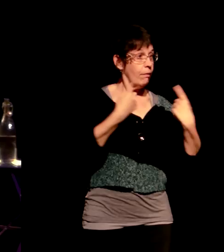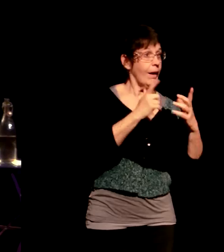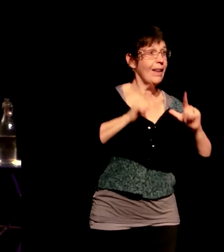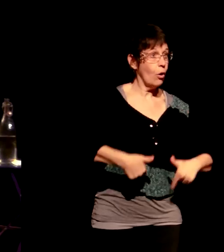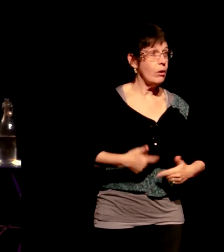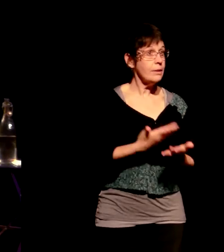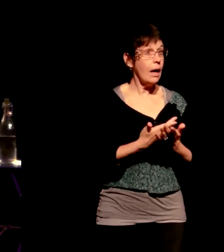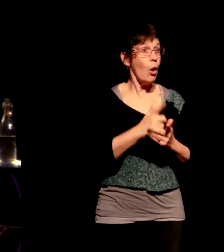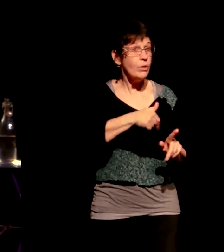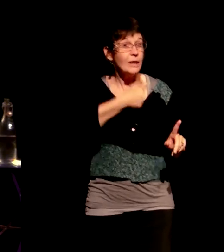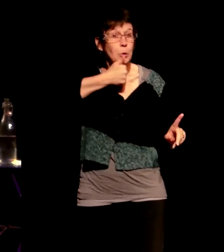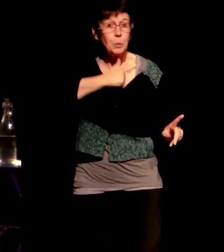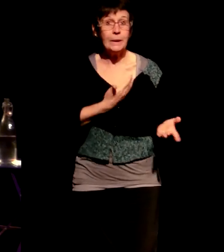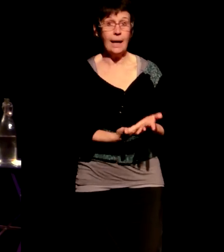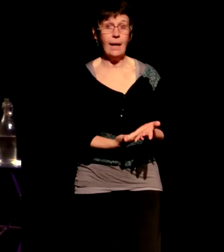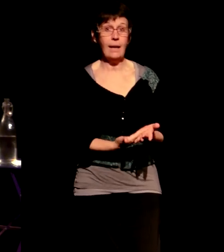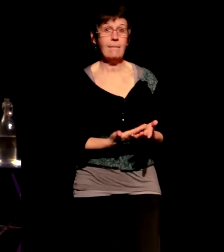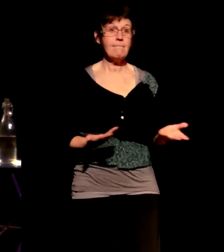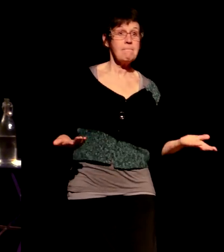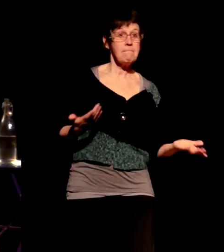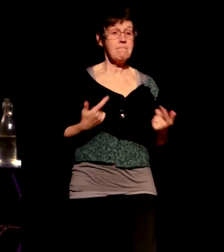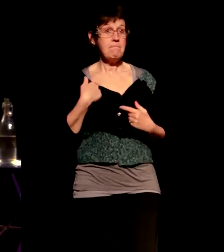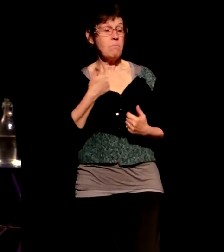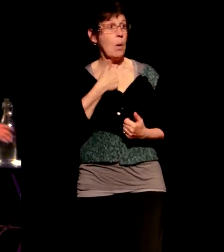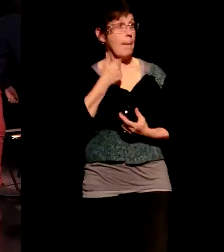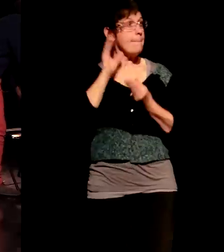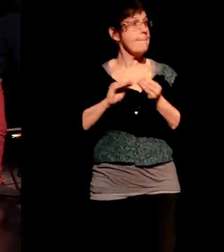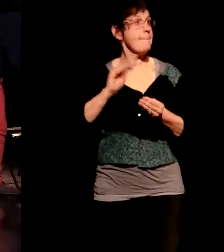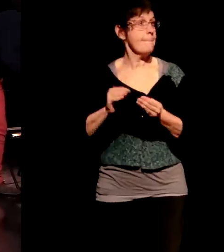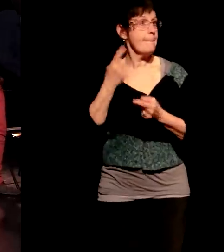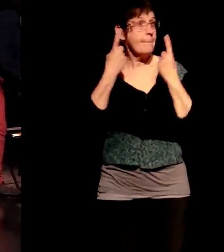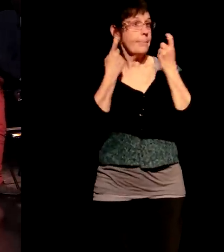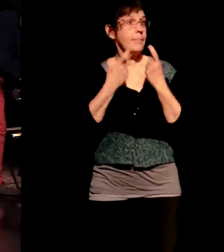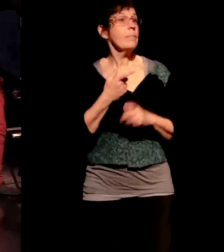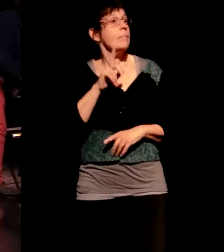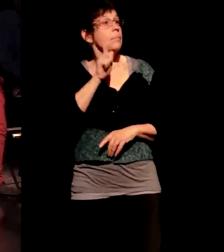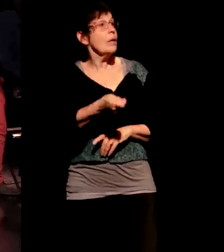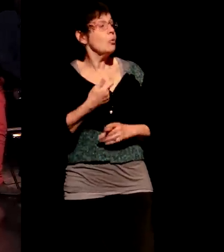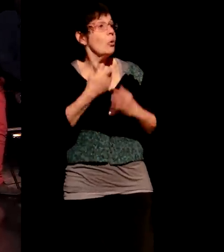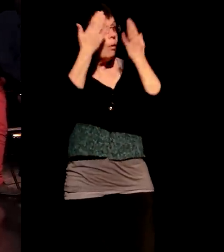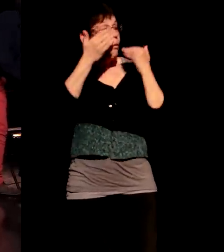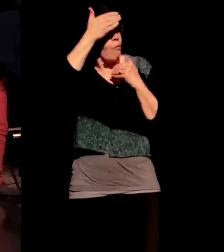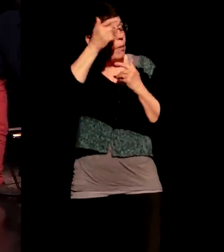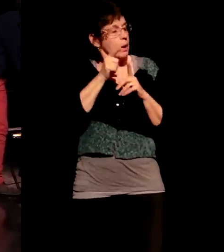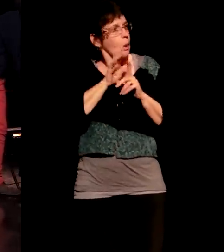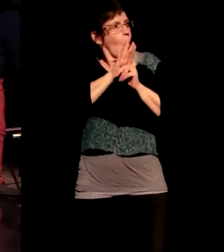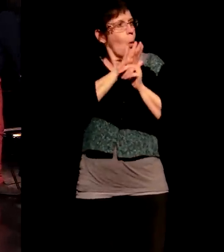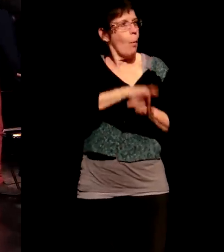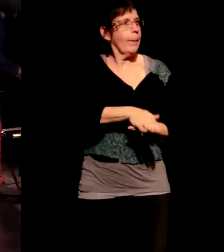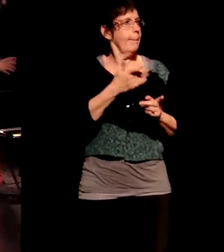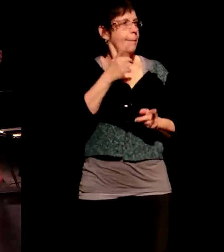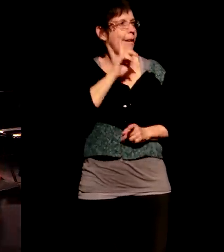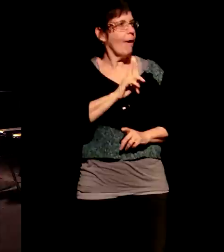ça qui me questionne, sans dire que le débat sur les signes d'oppression est à exclure. Et donc, je crois que cette laïcité, elle